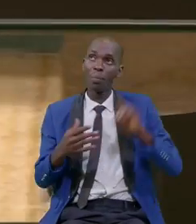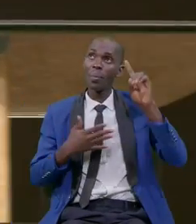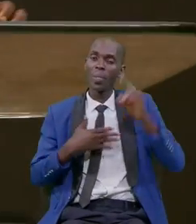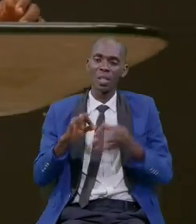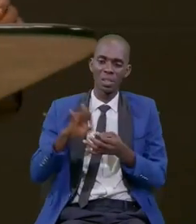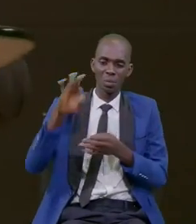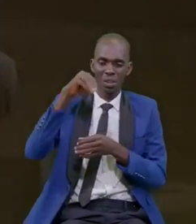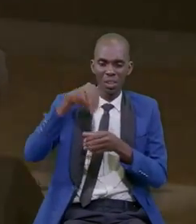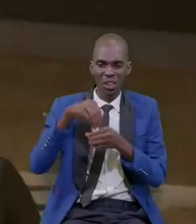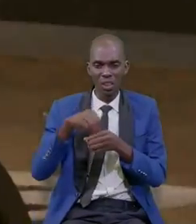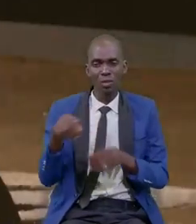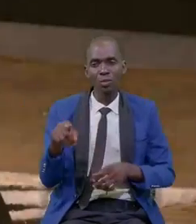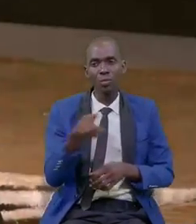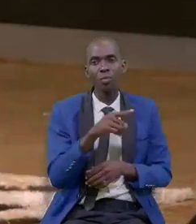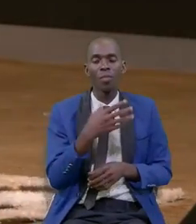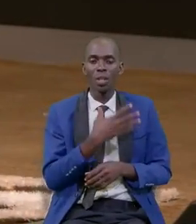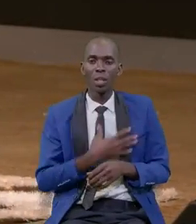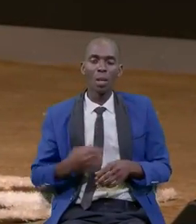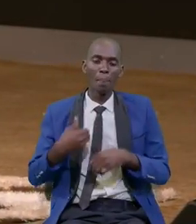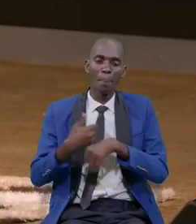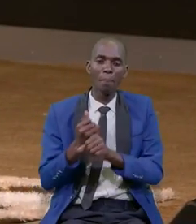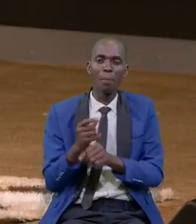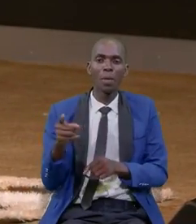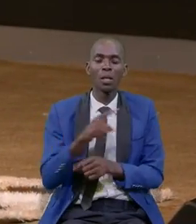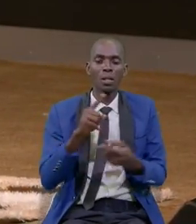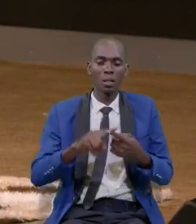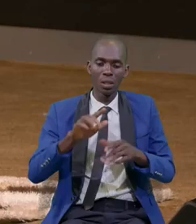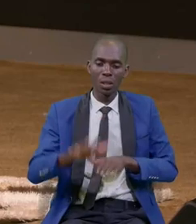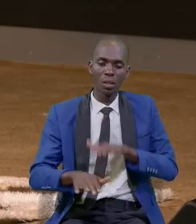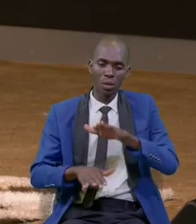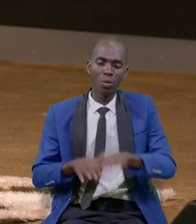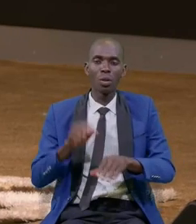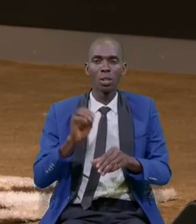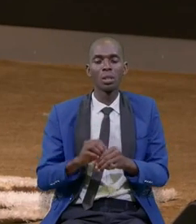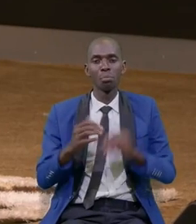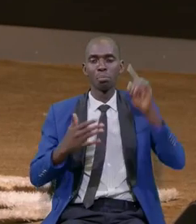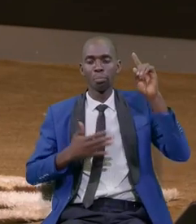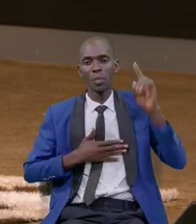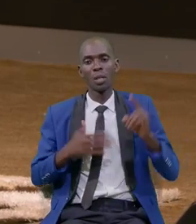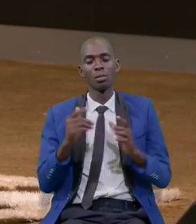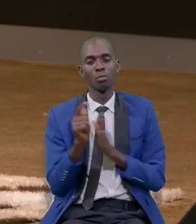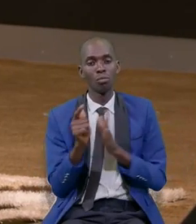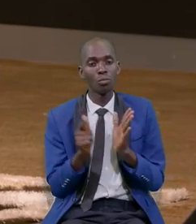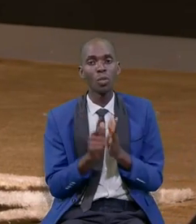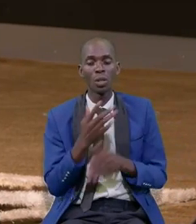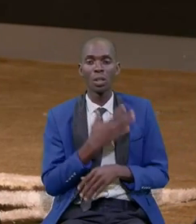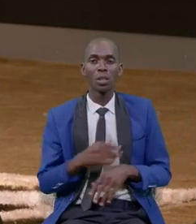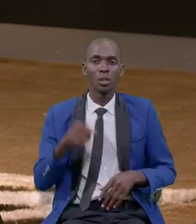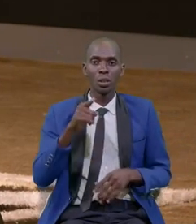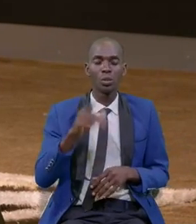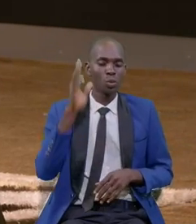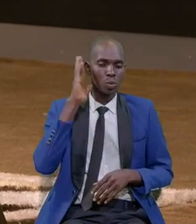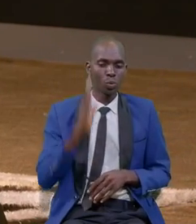vous et je ferai en sorte que vous suiviez mes